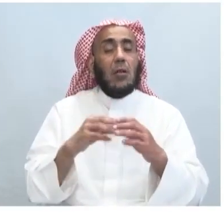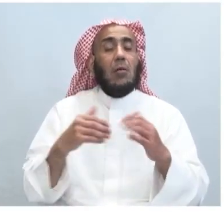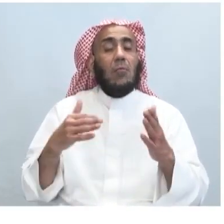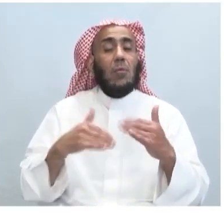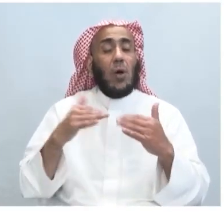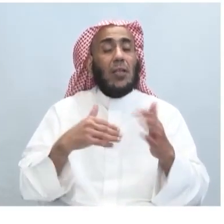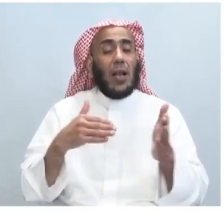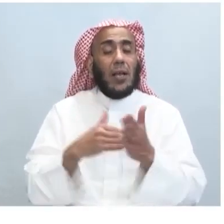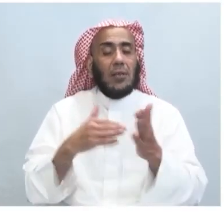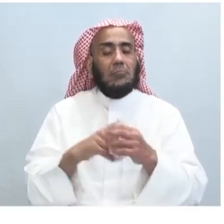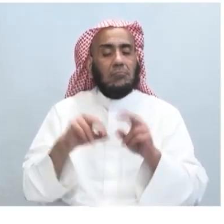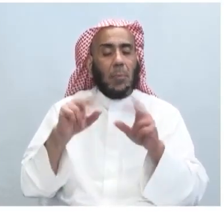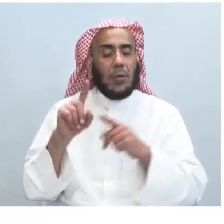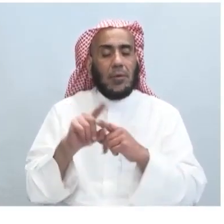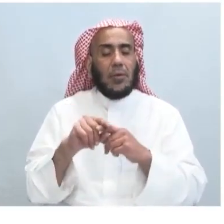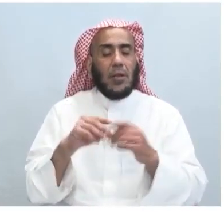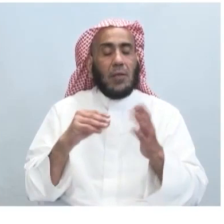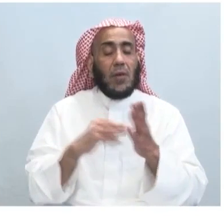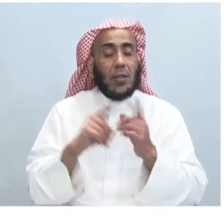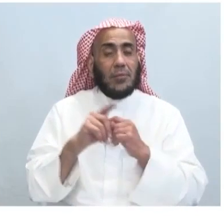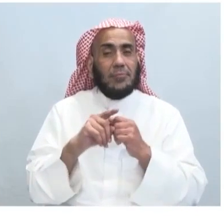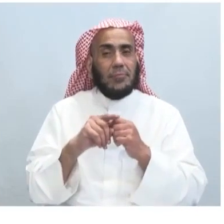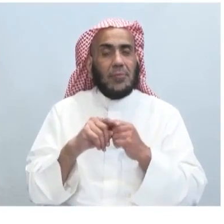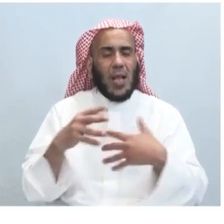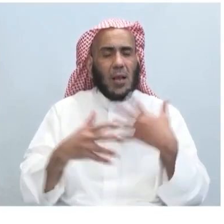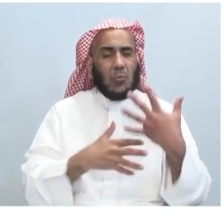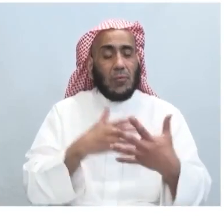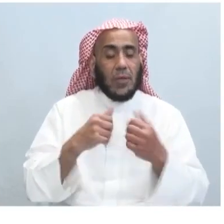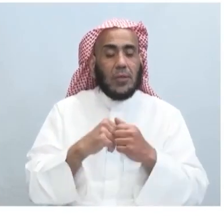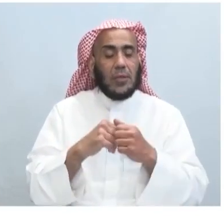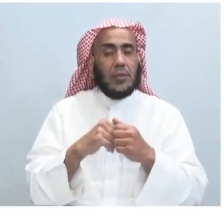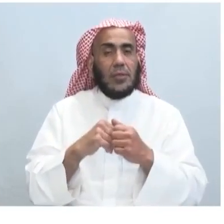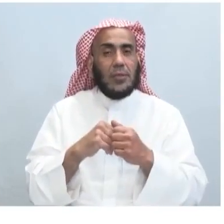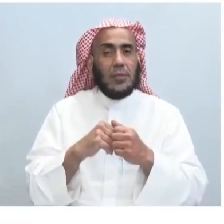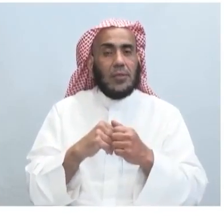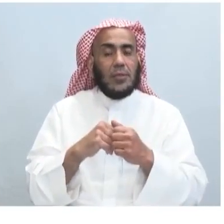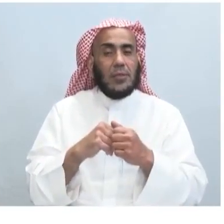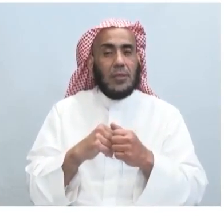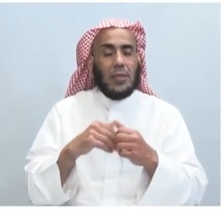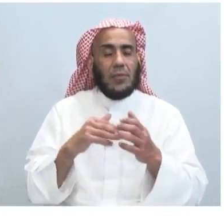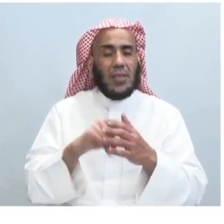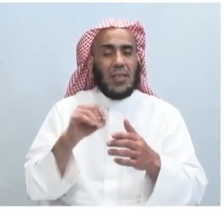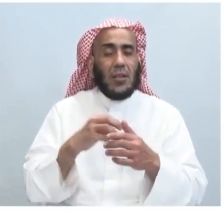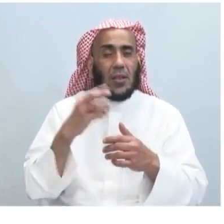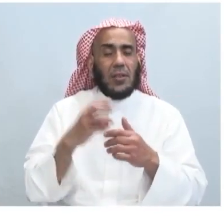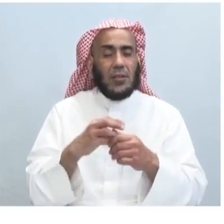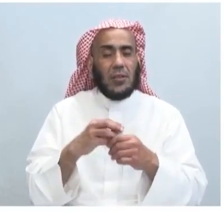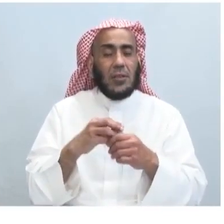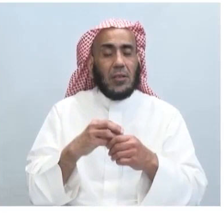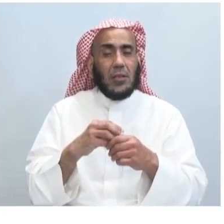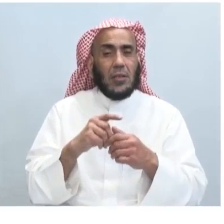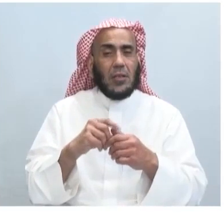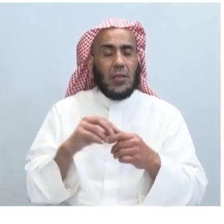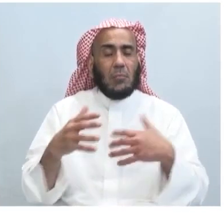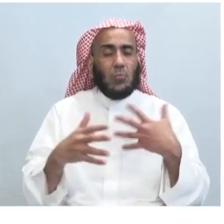الاخيره طبعا هنا فقط ذكر لي المتفاعلات وفي عفوا الفقره الاختيار الثالث عفوا هو ذكر لي